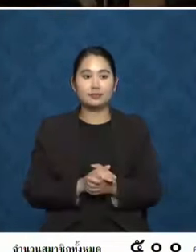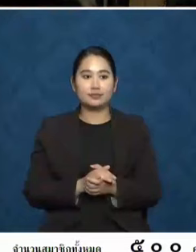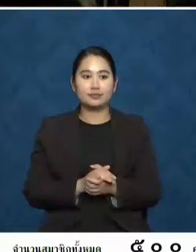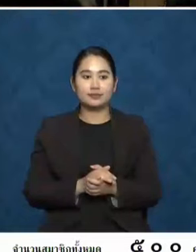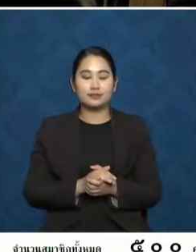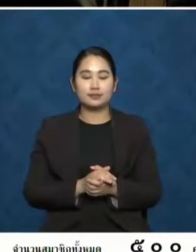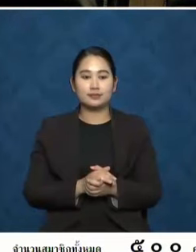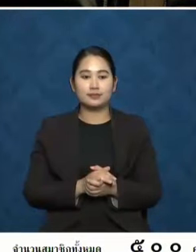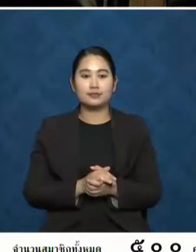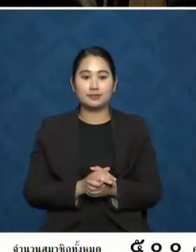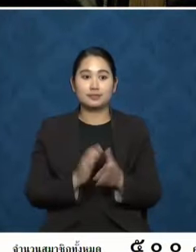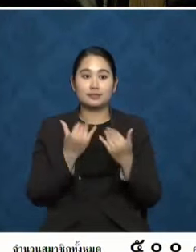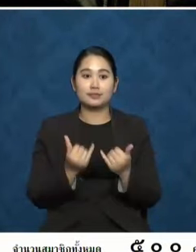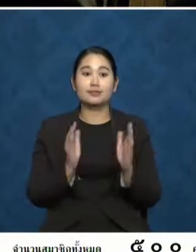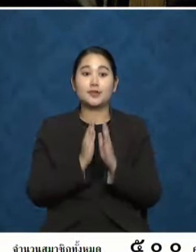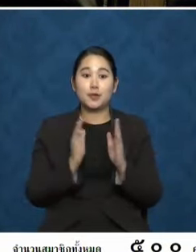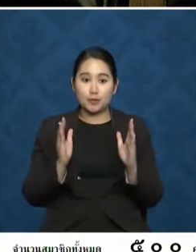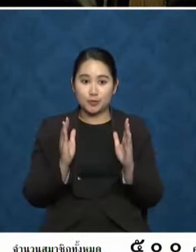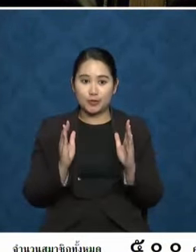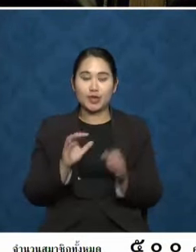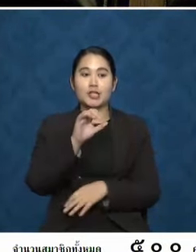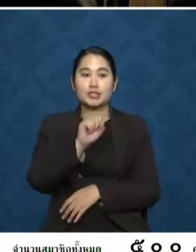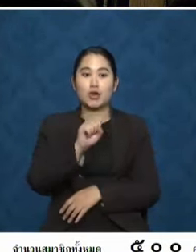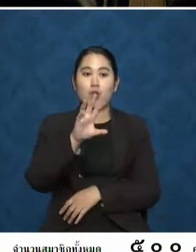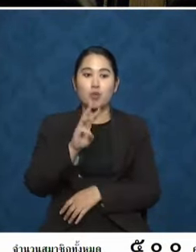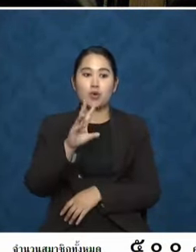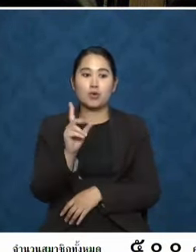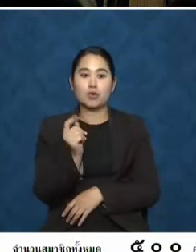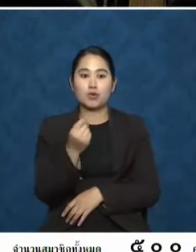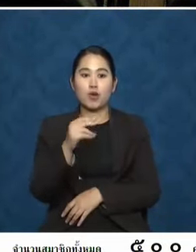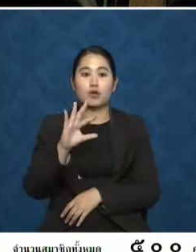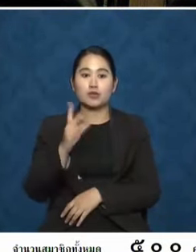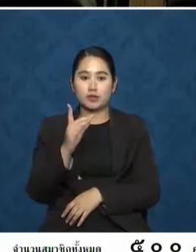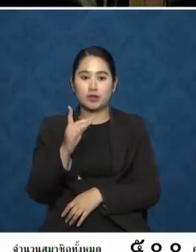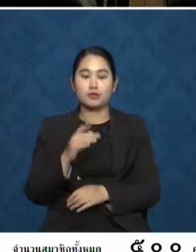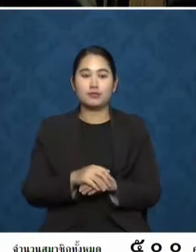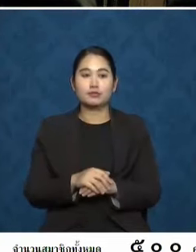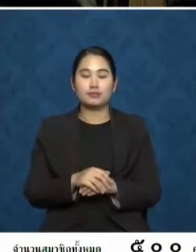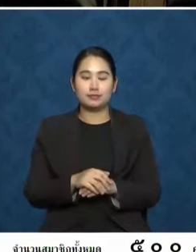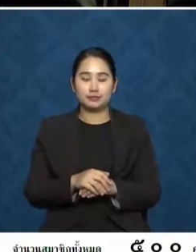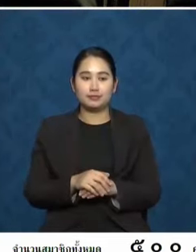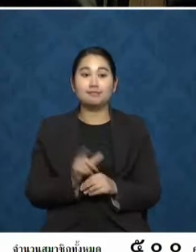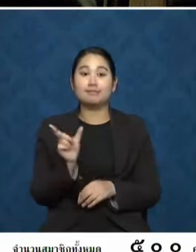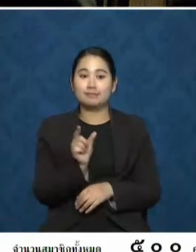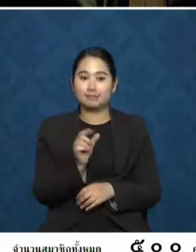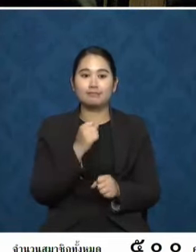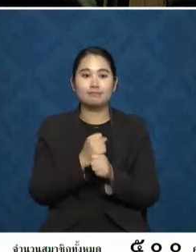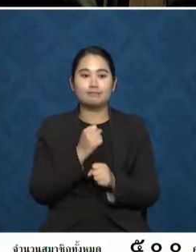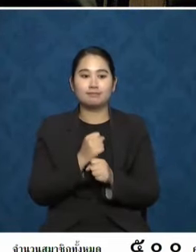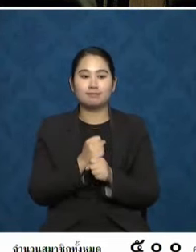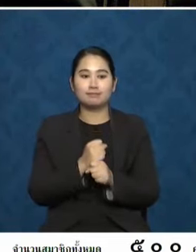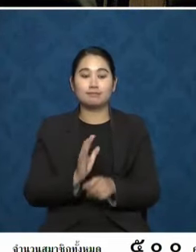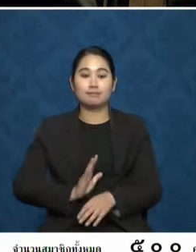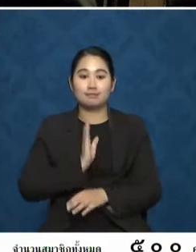บารพัฒนาวิทยาศาตและเทคงรแชาติหรอสอบวทช. ที่ได้